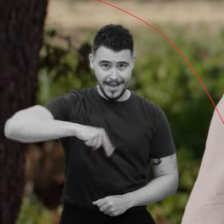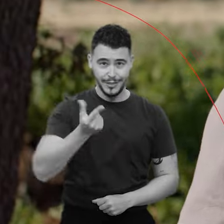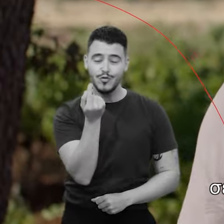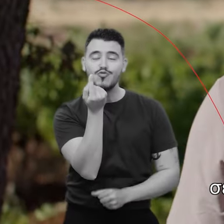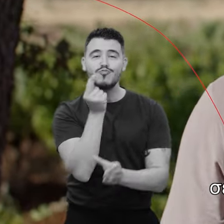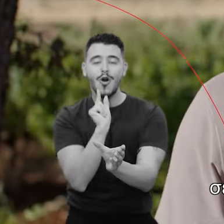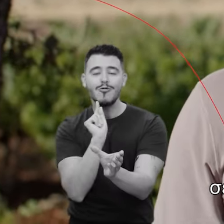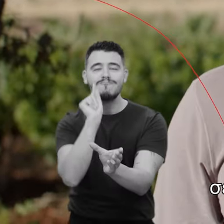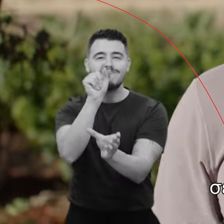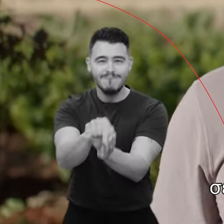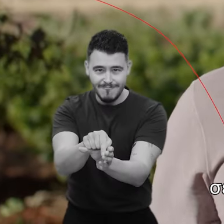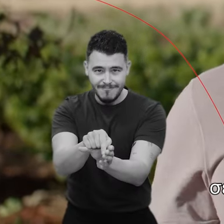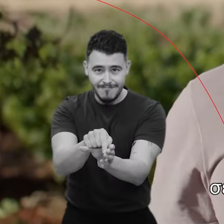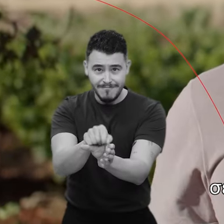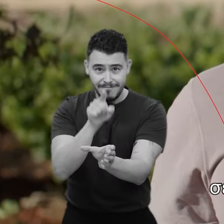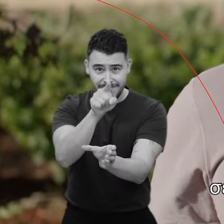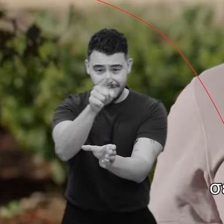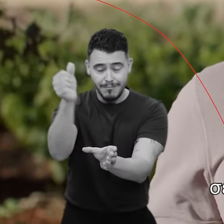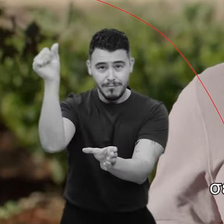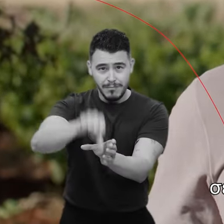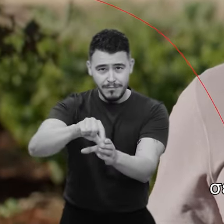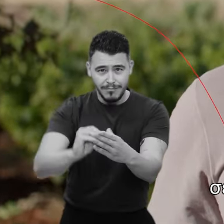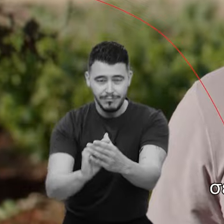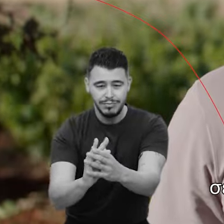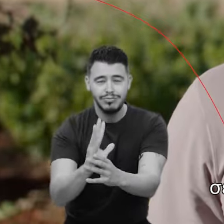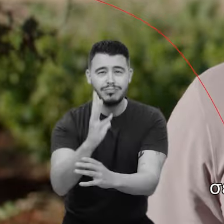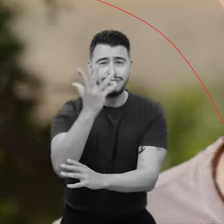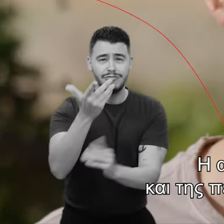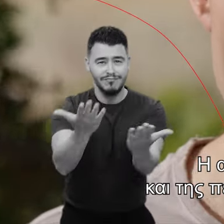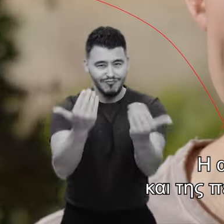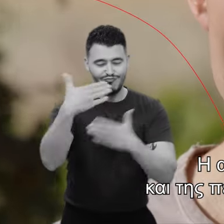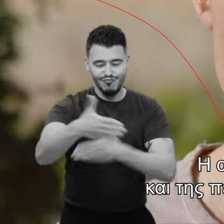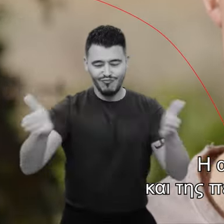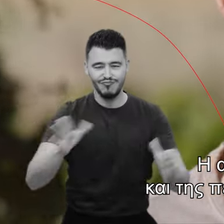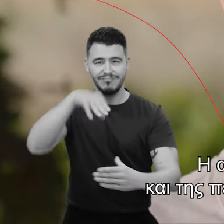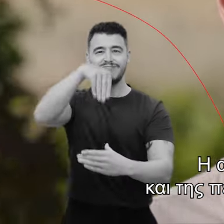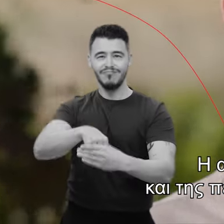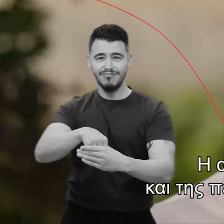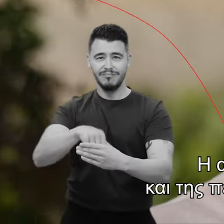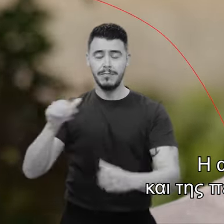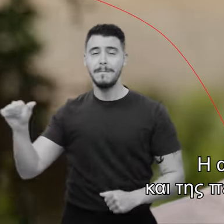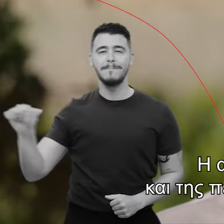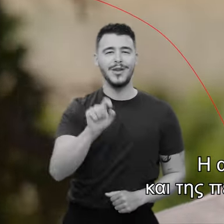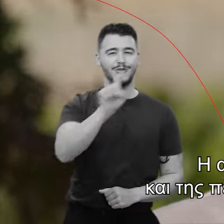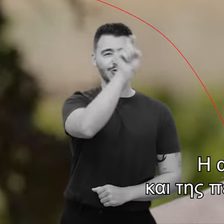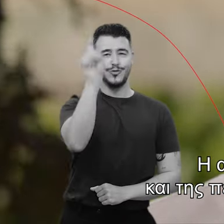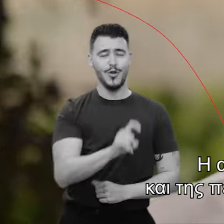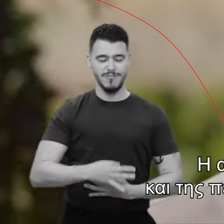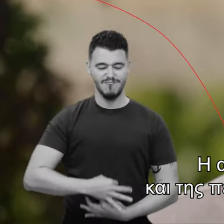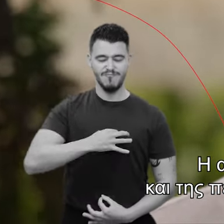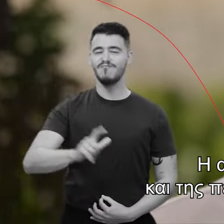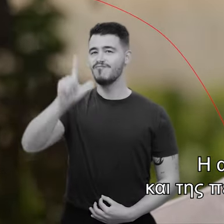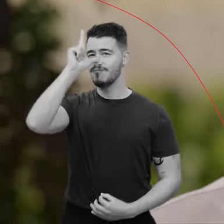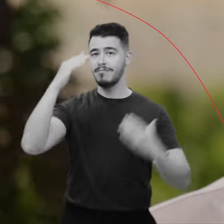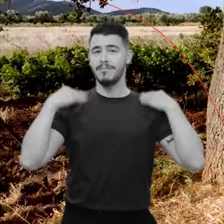σπόρο τώρα σε χρειάζομαι σε χρειαζόμαστε στην κάλπη η αναγέννηση της αξιοπρέπειας και της περηφάνειας μας